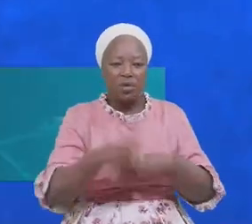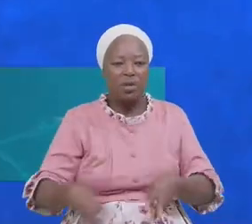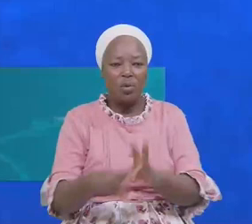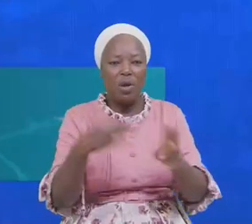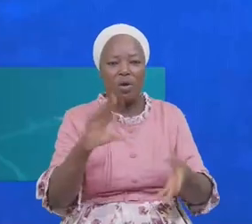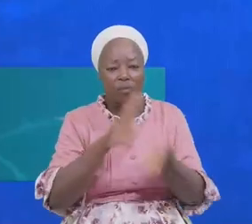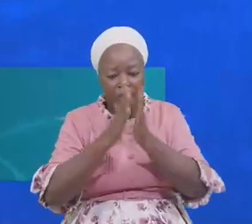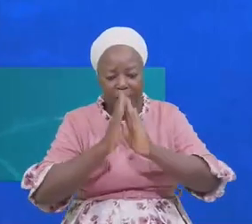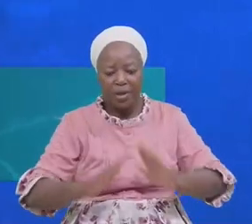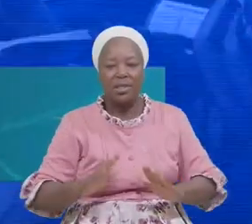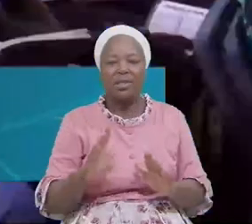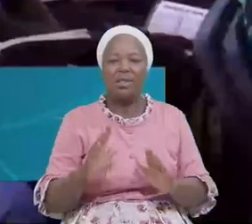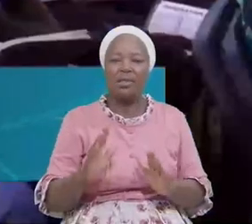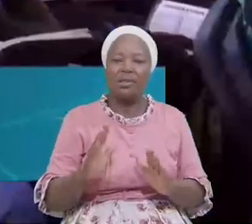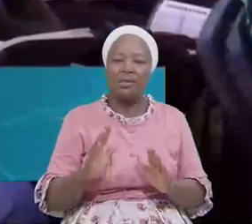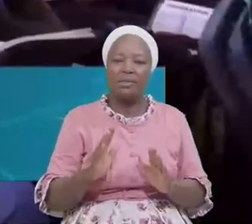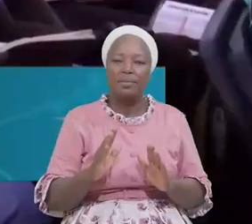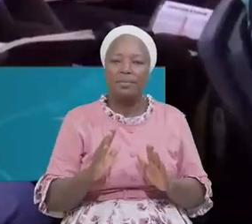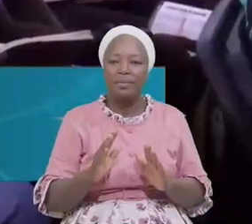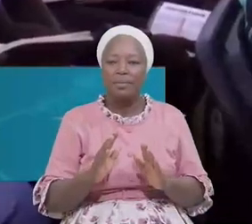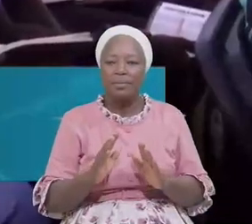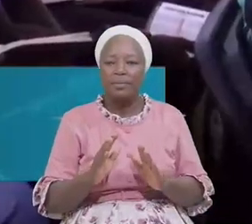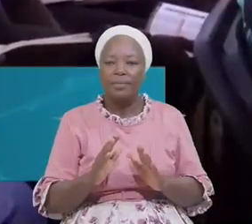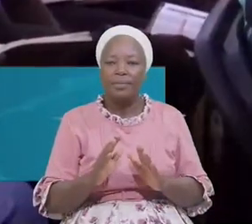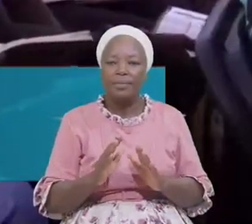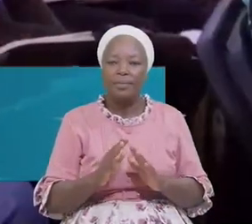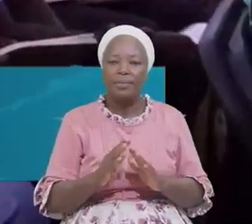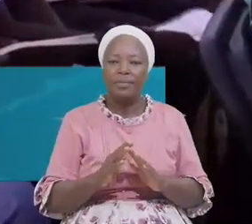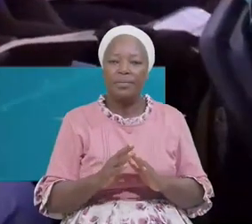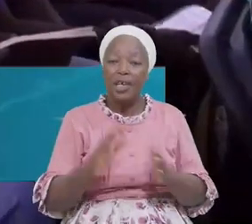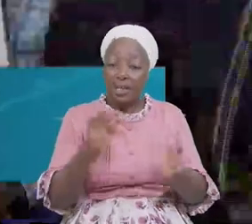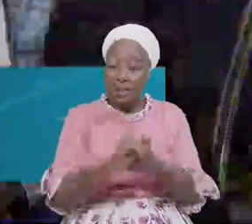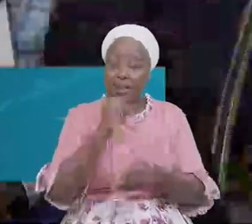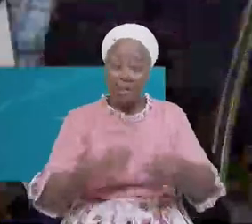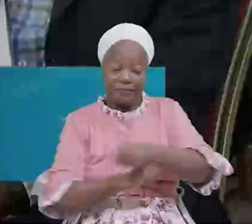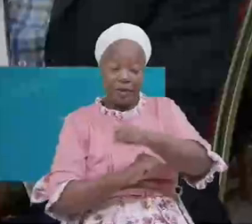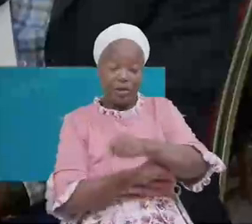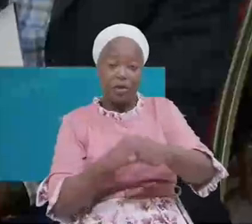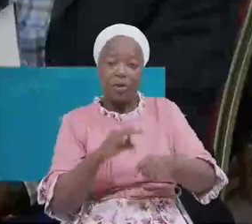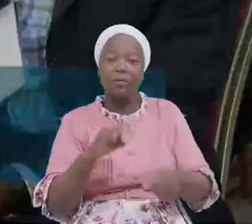Et dans l'ombre de la mort, pour diriger nos pas dans le chemin de la paix.